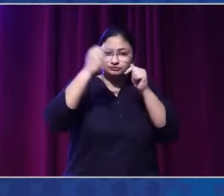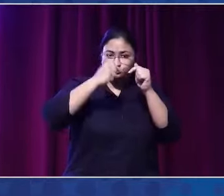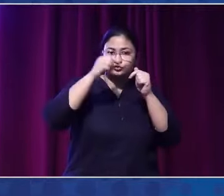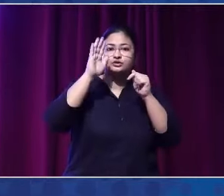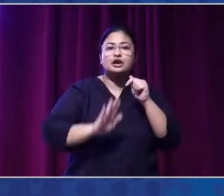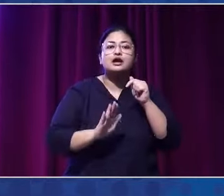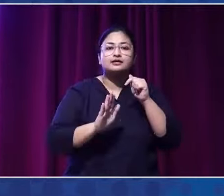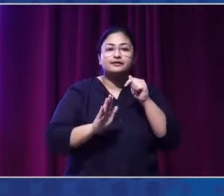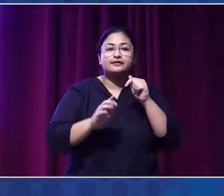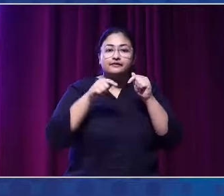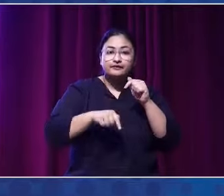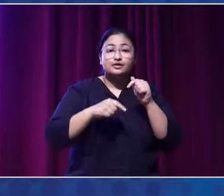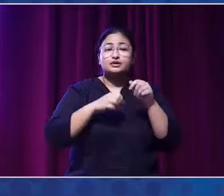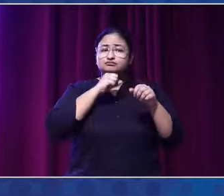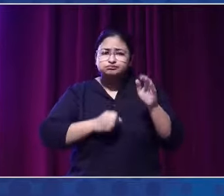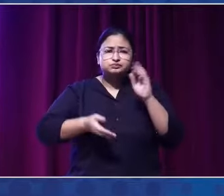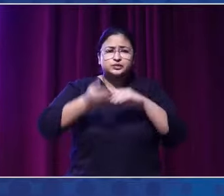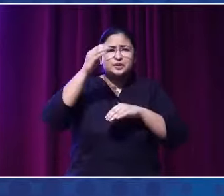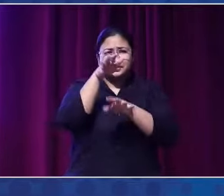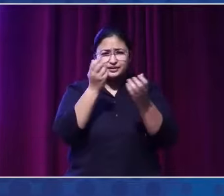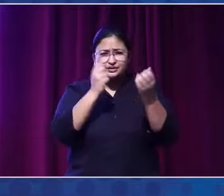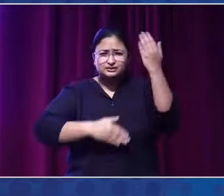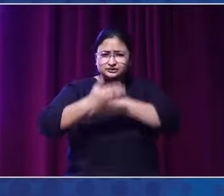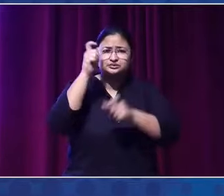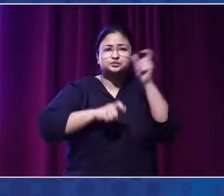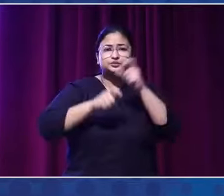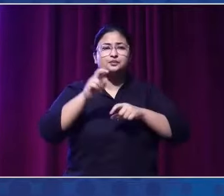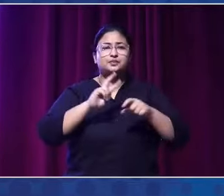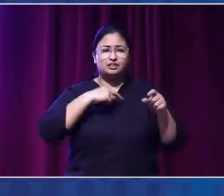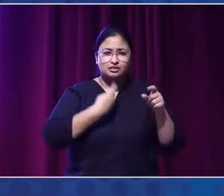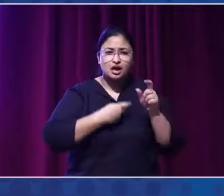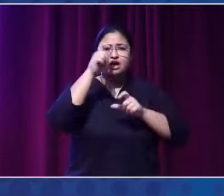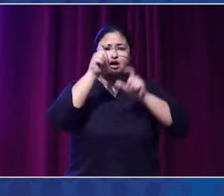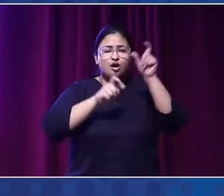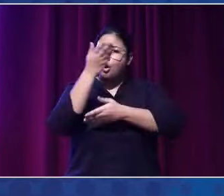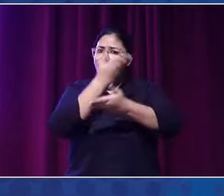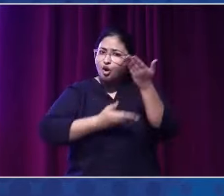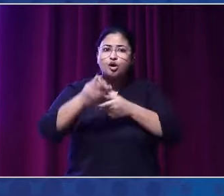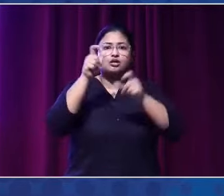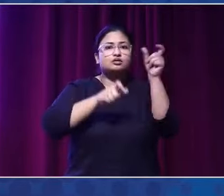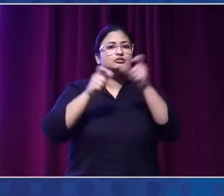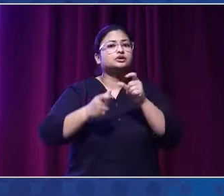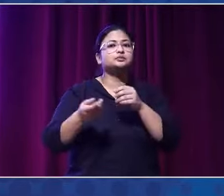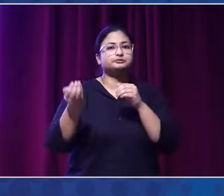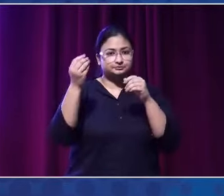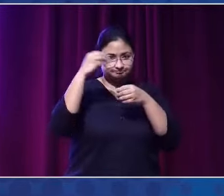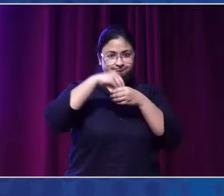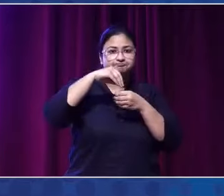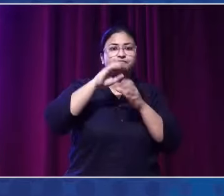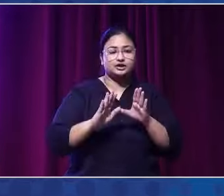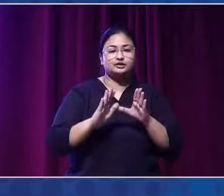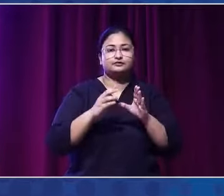it is. Senior citizens, PWGs, transgenders, everyone. Friends, I will also very quickly show you how much of